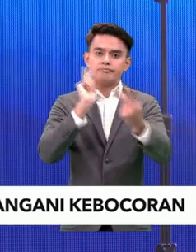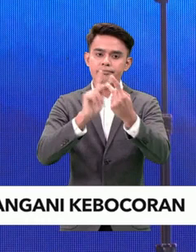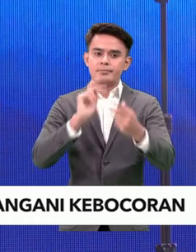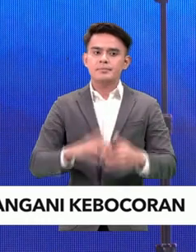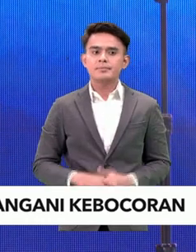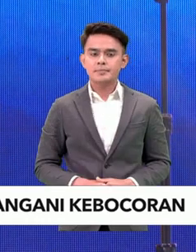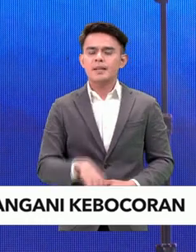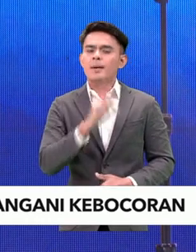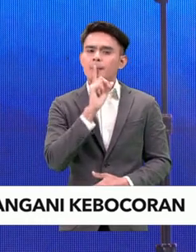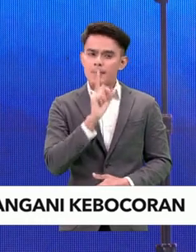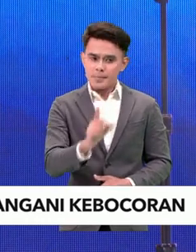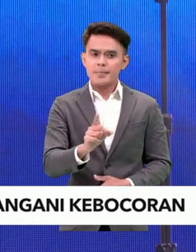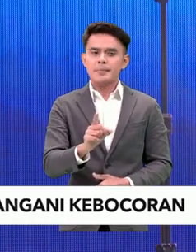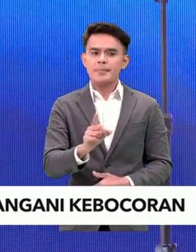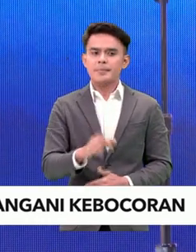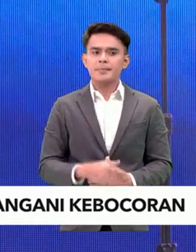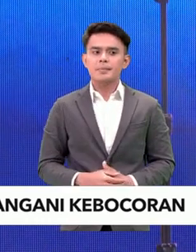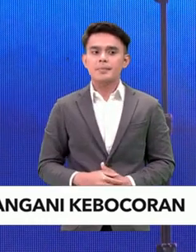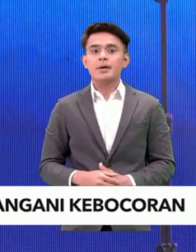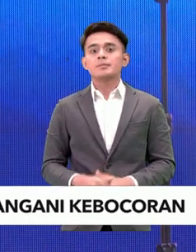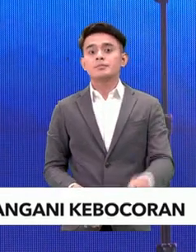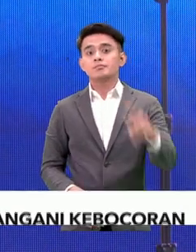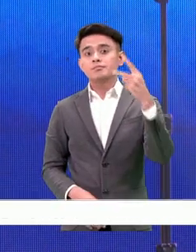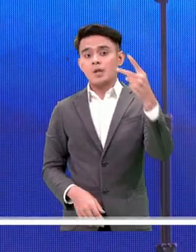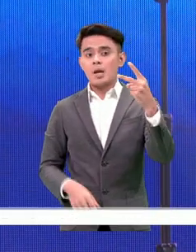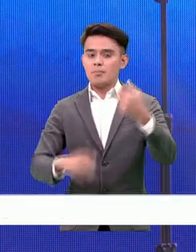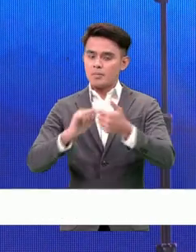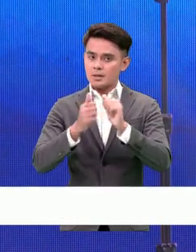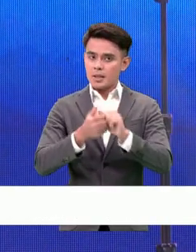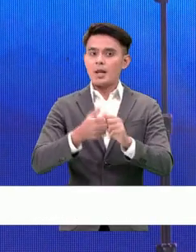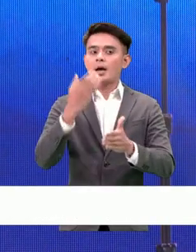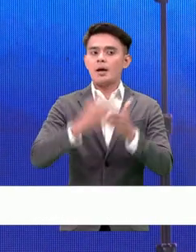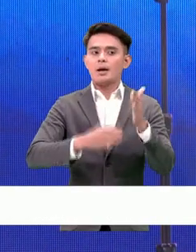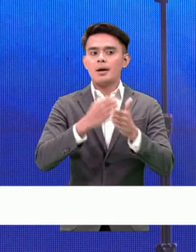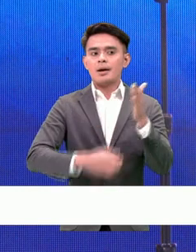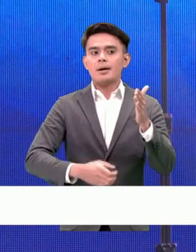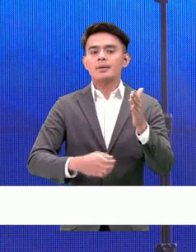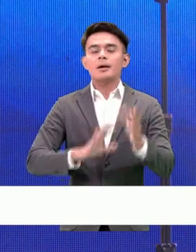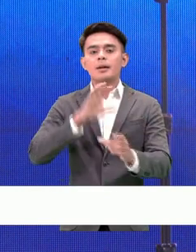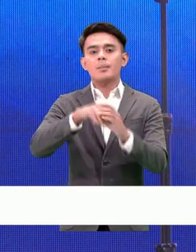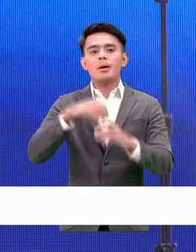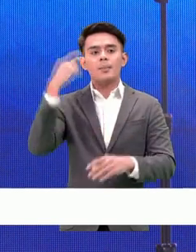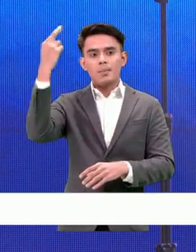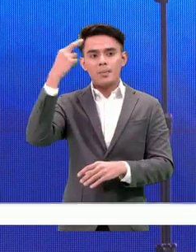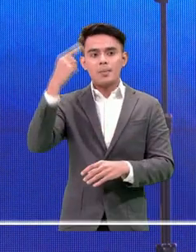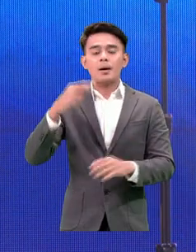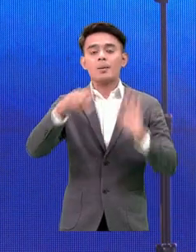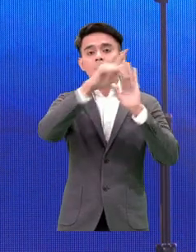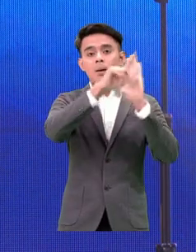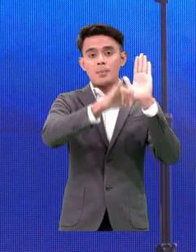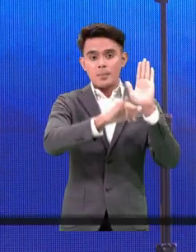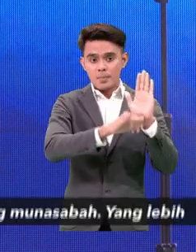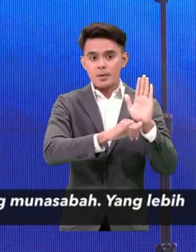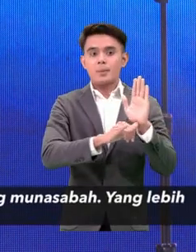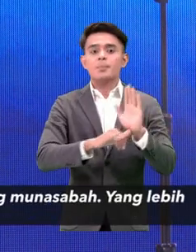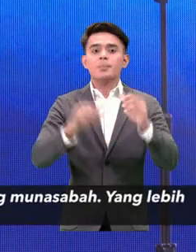Taxation should be a secondary issue in any reasonable public policy, economic